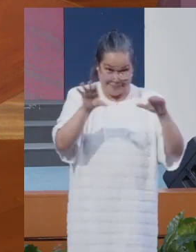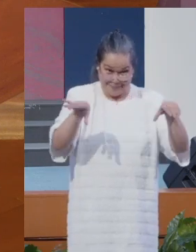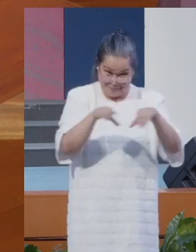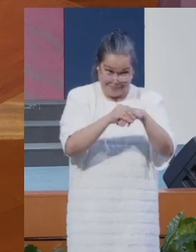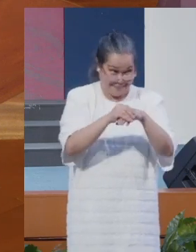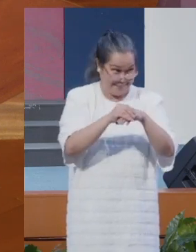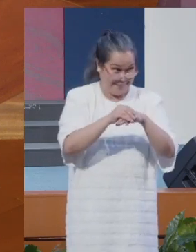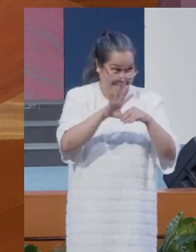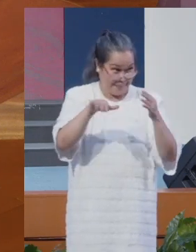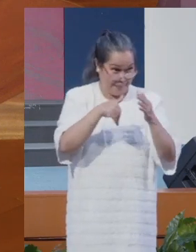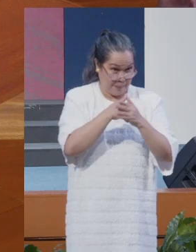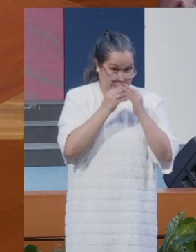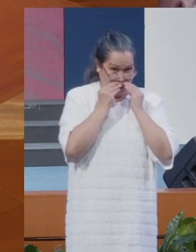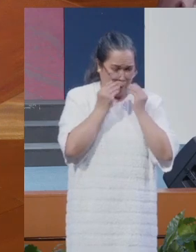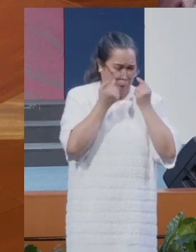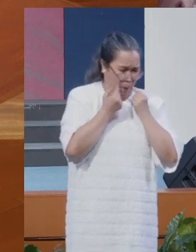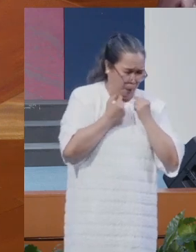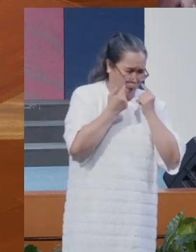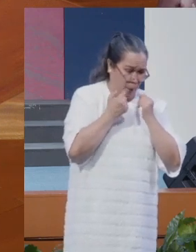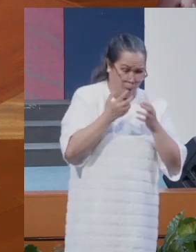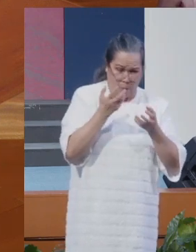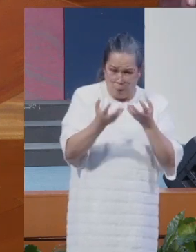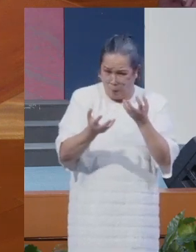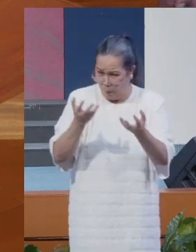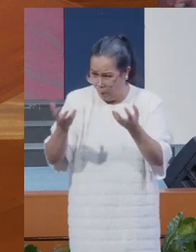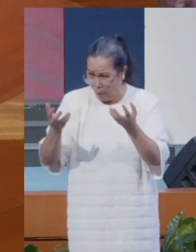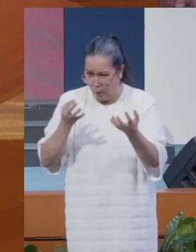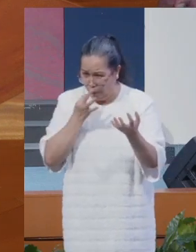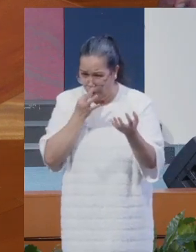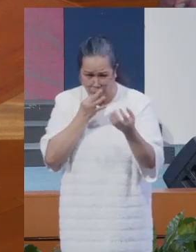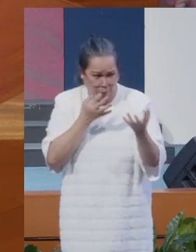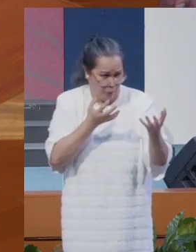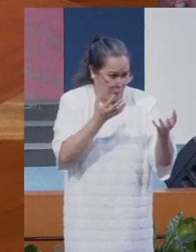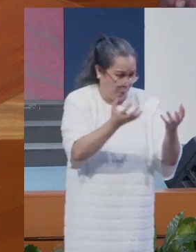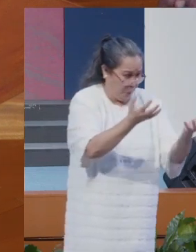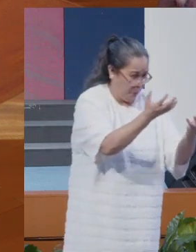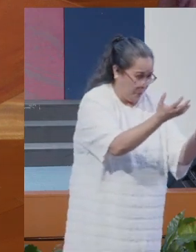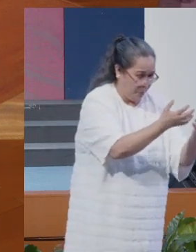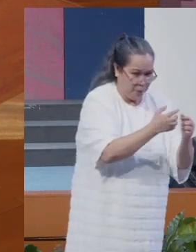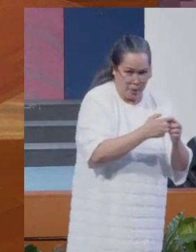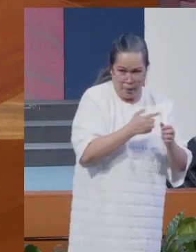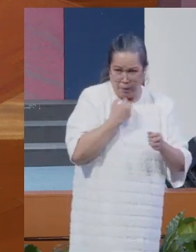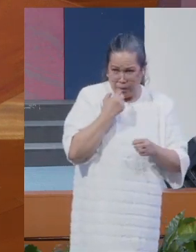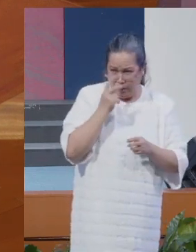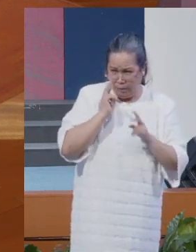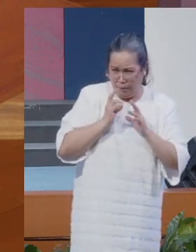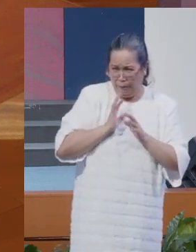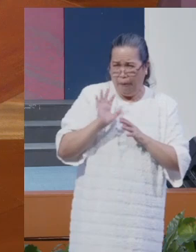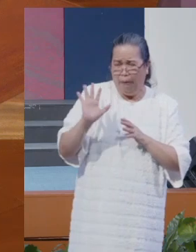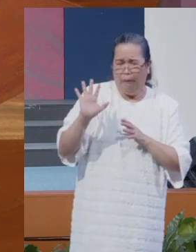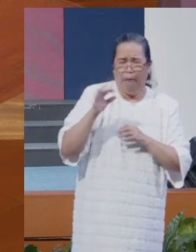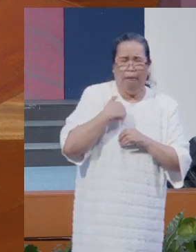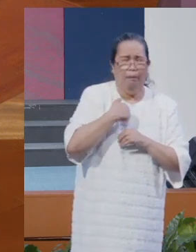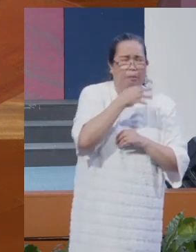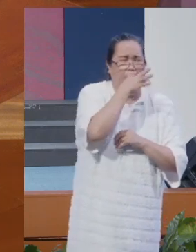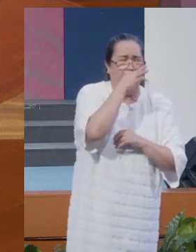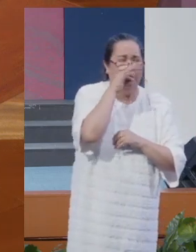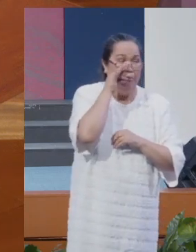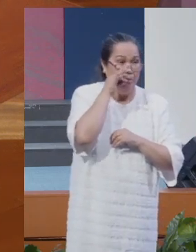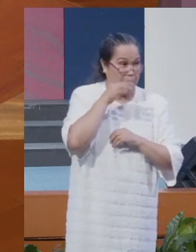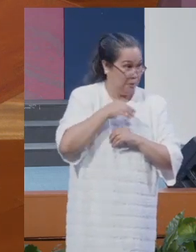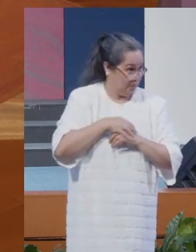na naghanda ka ng napakaraming pagkain, tas nung iyong inalok sa isang guest, ang sasabihin niya sa iyo, ay, fasting po ako ngayon